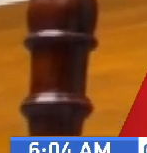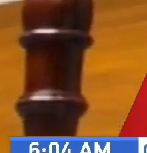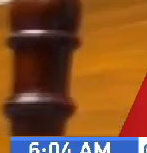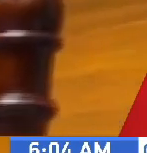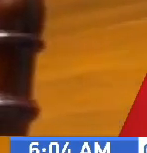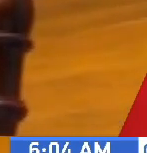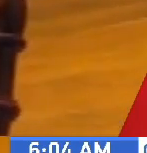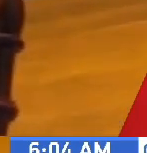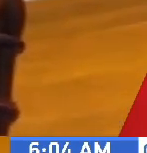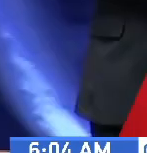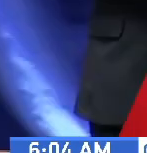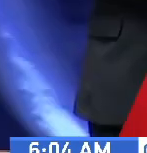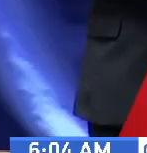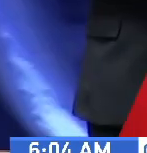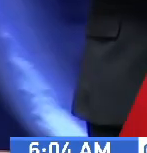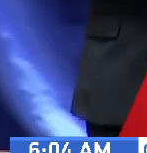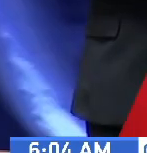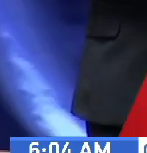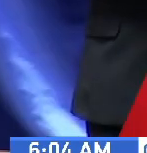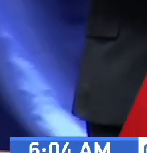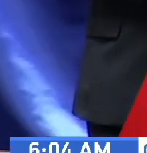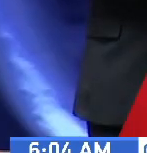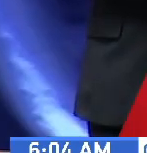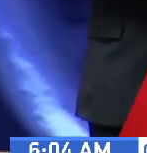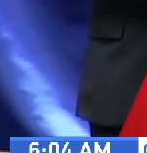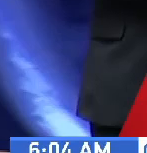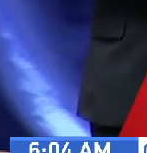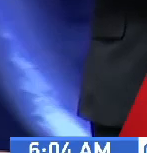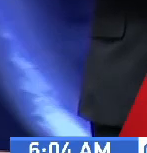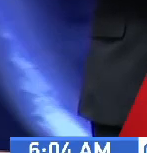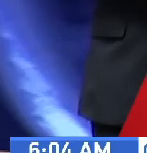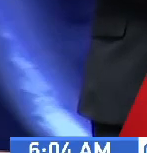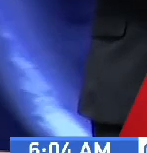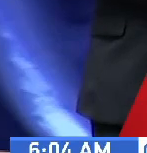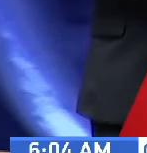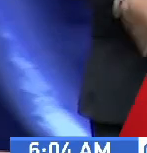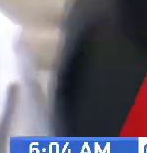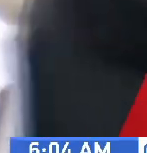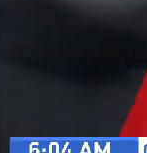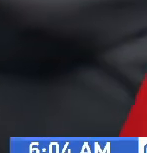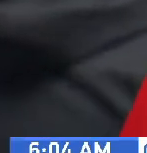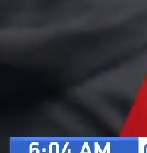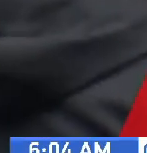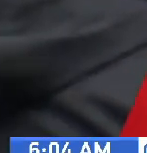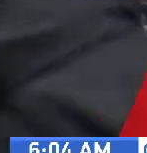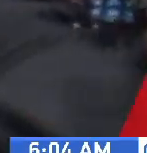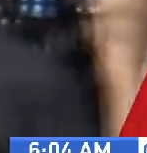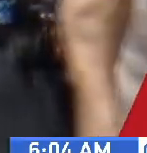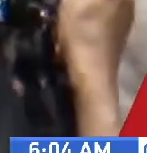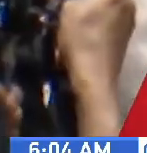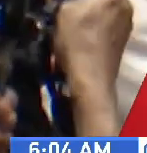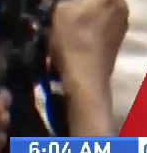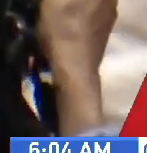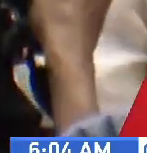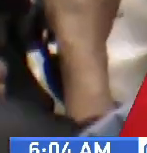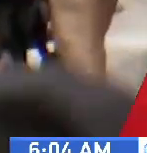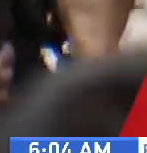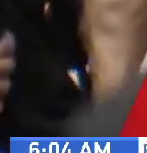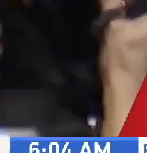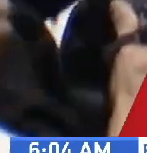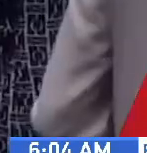32,208,417 naman ang nakuha niyang boto. Mag-isa niyang tinanggap ang kanyang Certificate of Proclamation. Si President-elect Bongbong